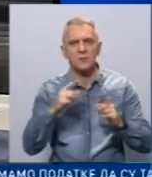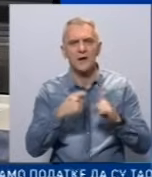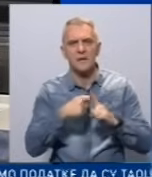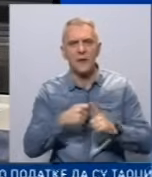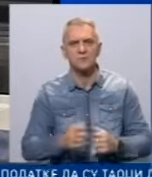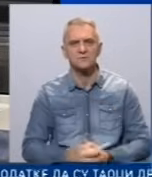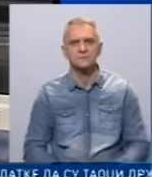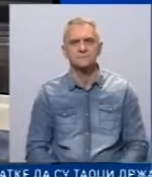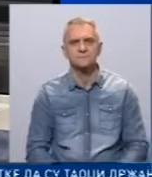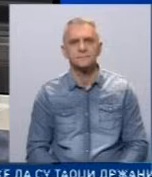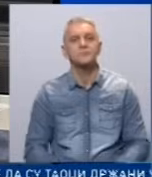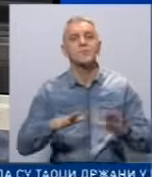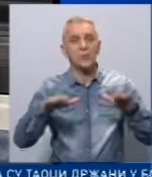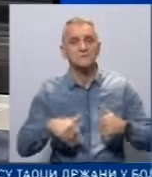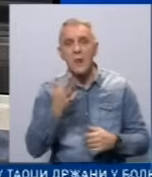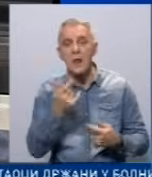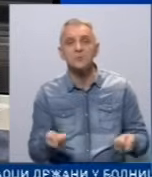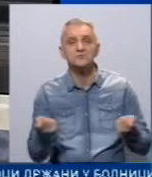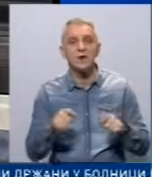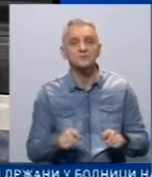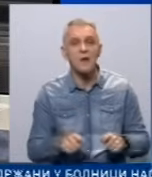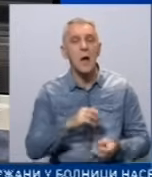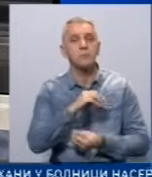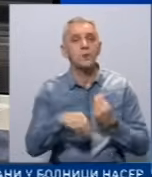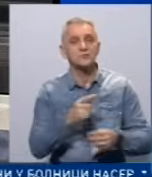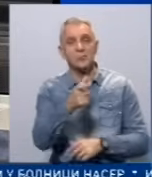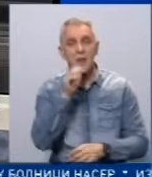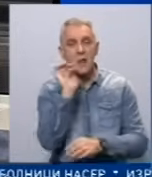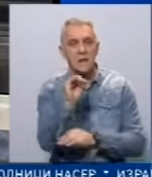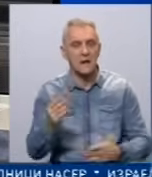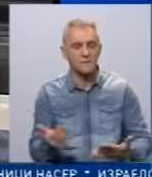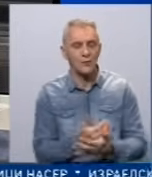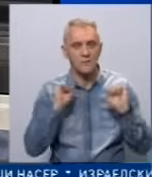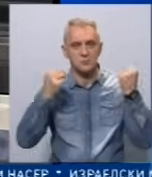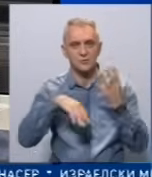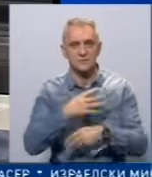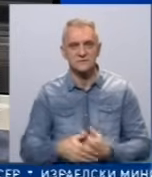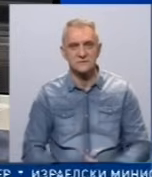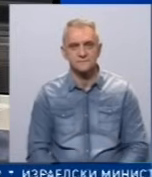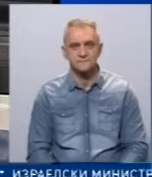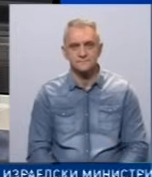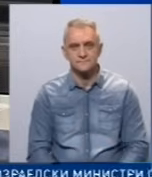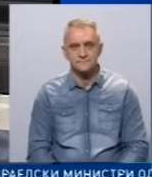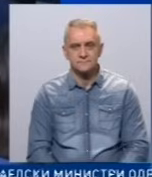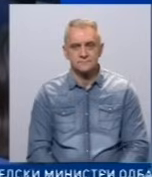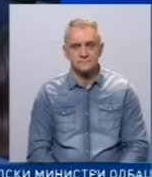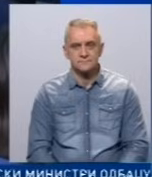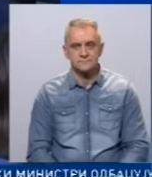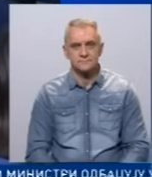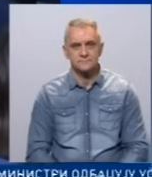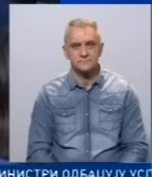Amru Kahrimanović. Usvojeno je nekoliko zaključaka, a porodica ubijene najavila je nove proteste.